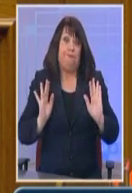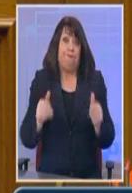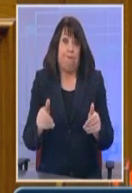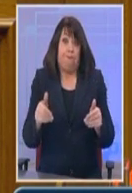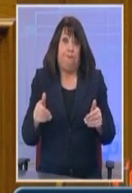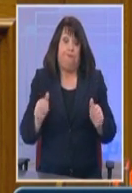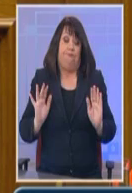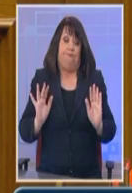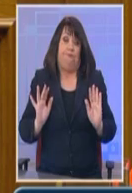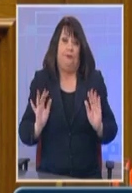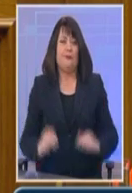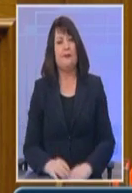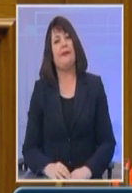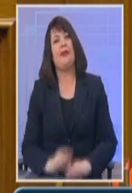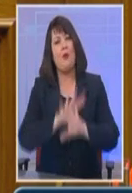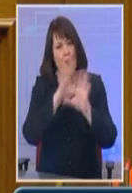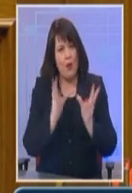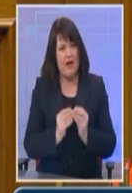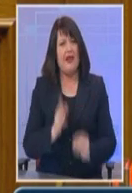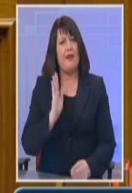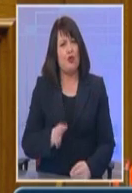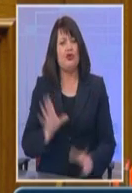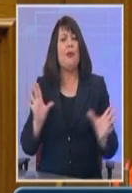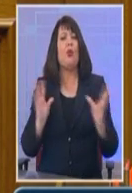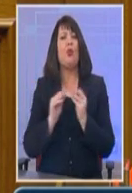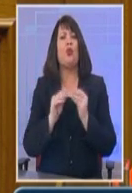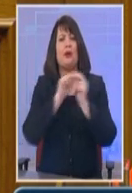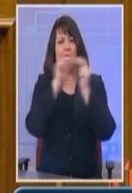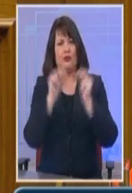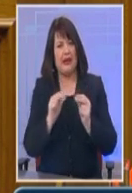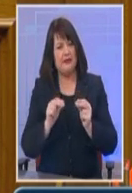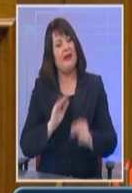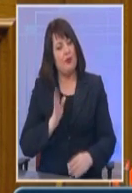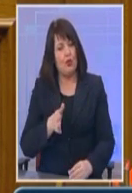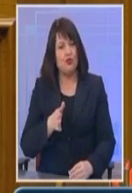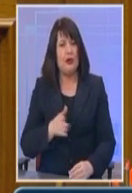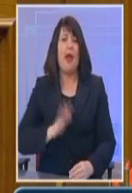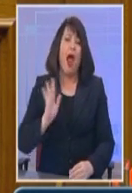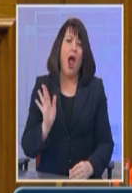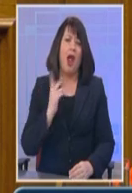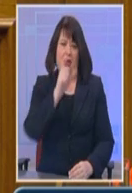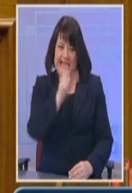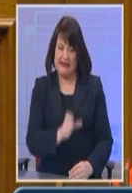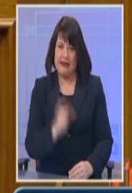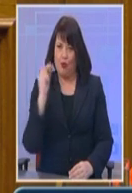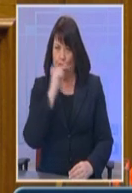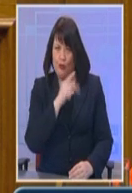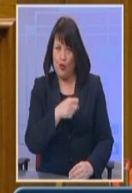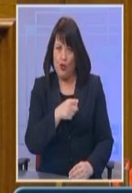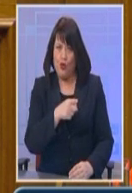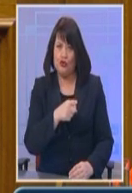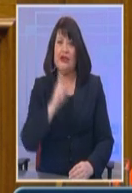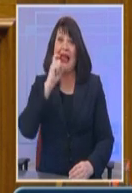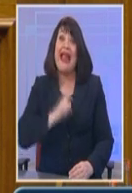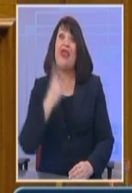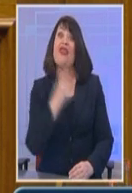αυτά θα ήταν στα χτεσινά συμπεράσματα της Συνόδου Κορυφής, αν απλά εσείς είχατε κάνει το